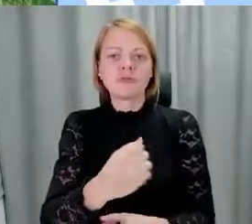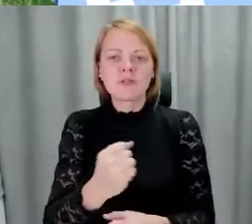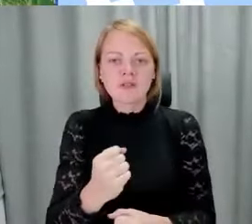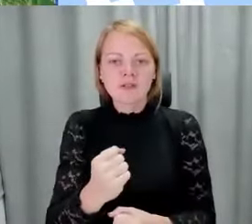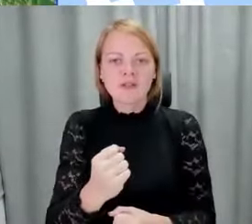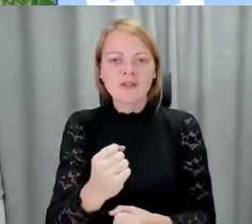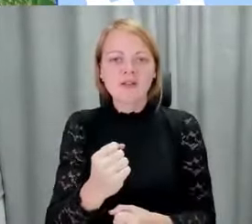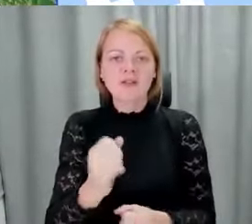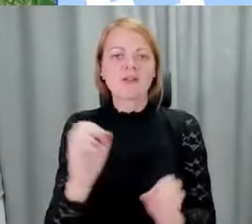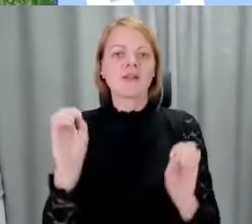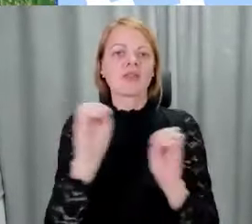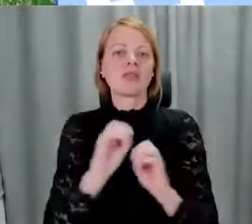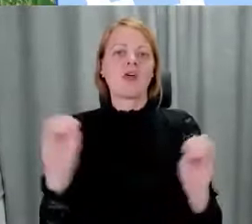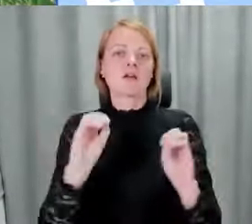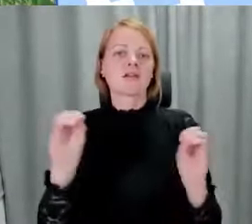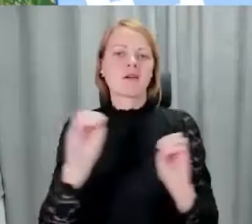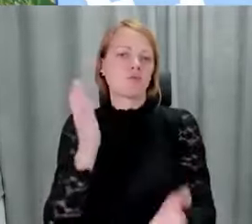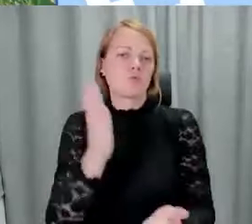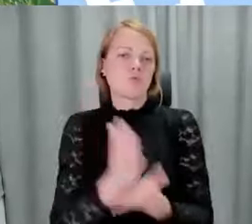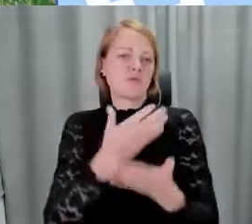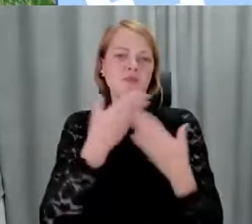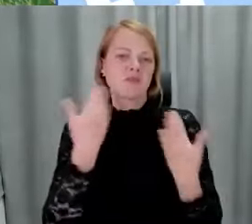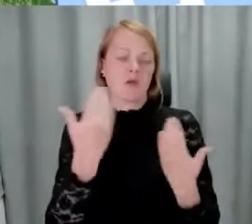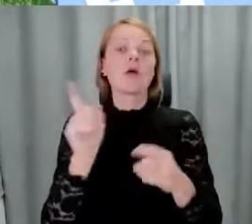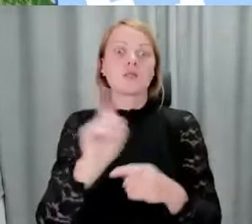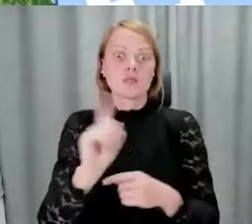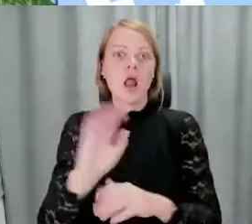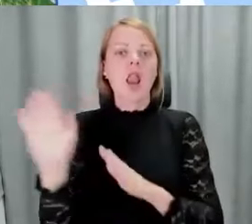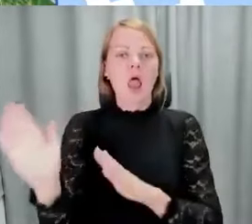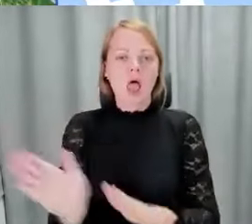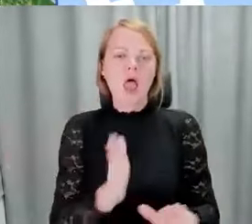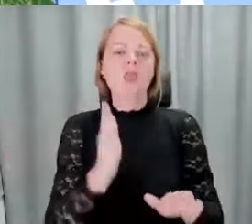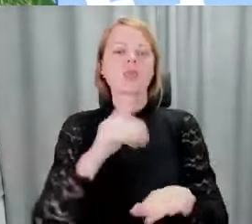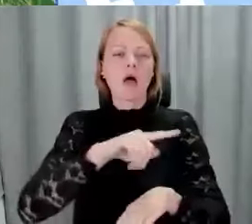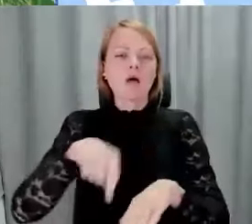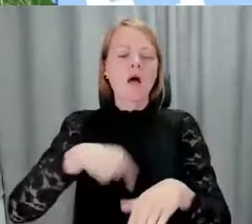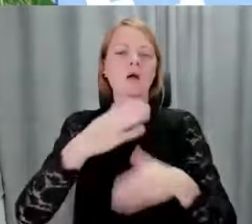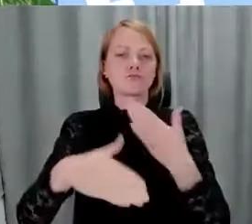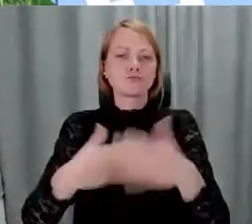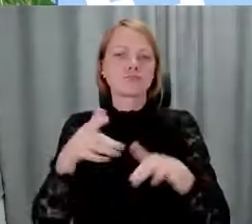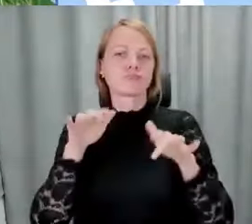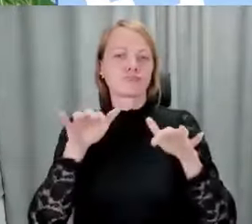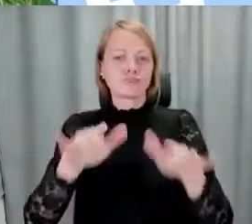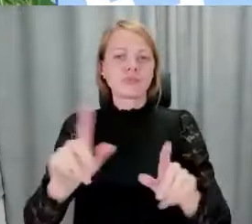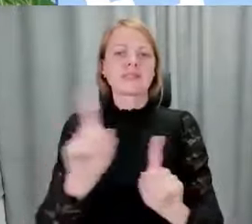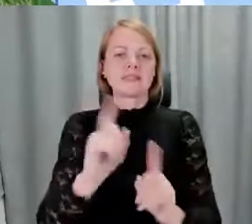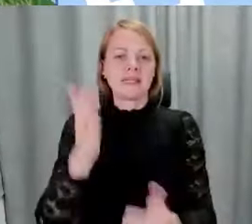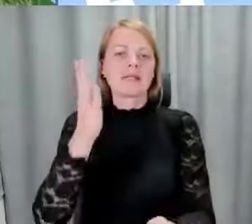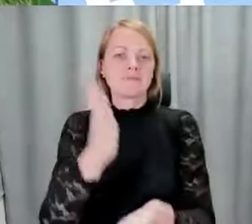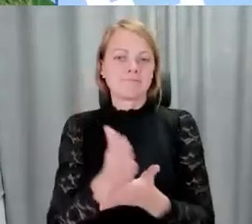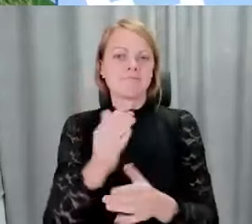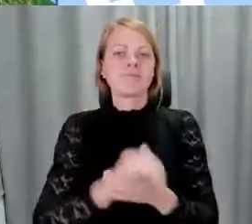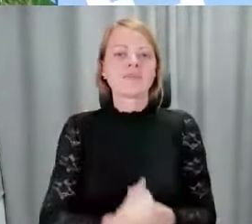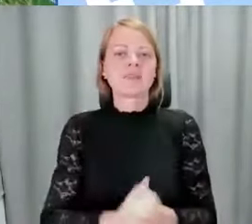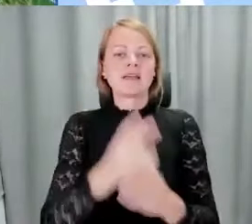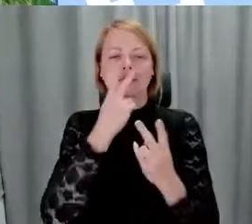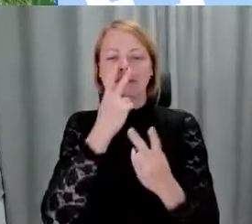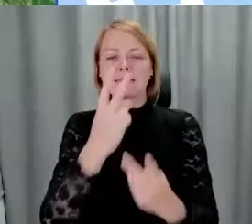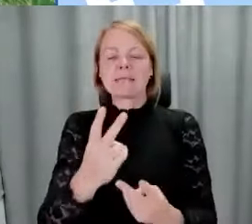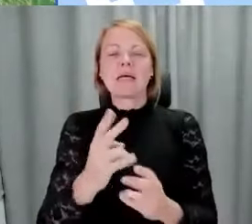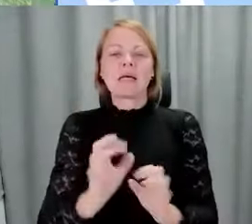ka nekas nenotiek, bet lēnām garām visi kaut ko dara, un mēs pie tā strādājam. Mēs šobrīd sāksim, zinām, mērā ar ievadu,